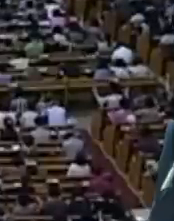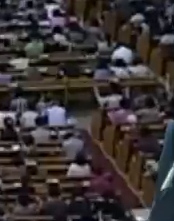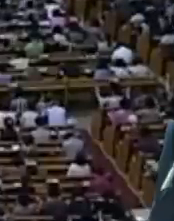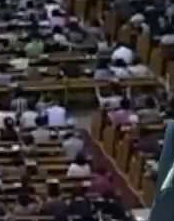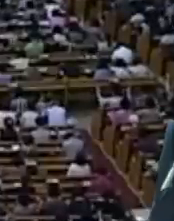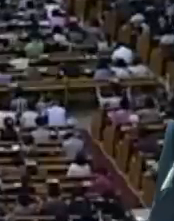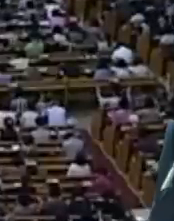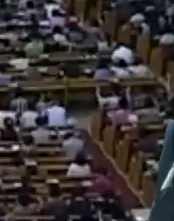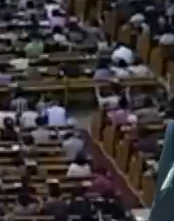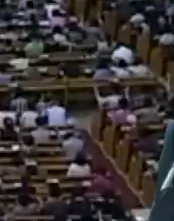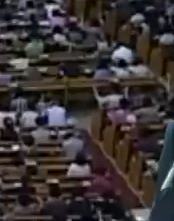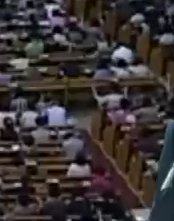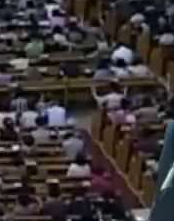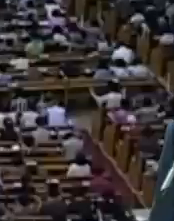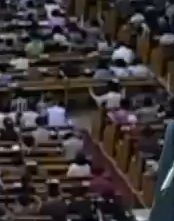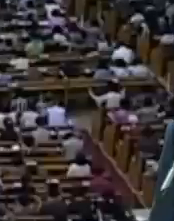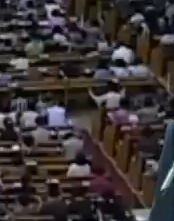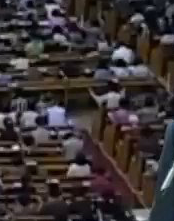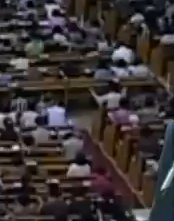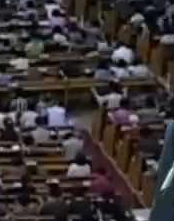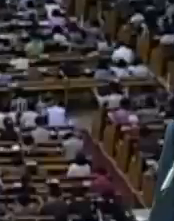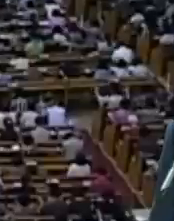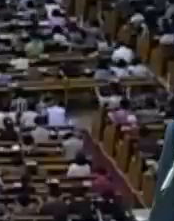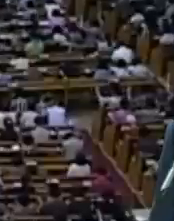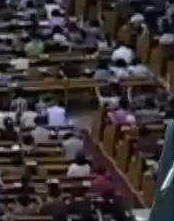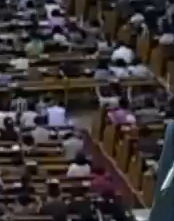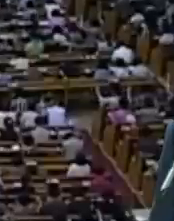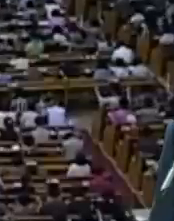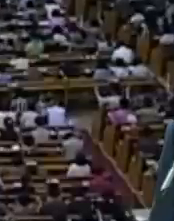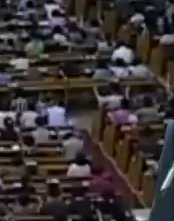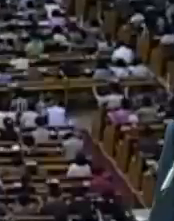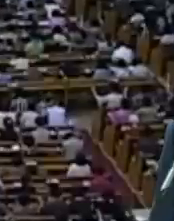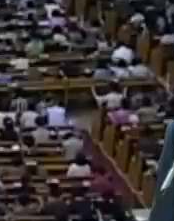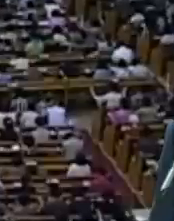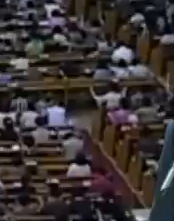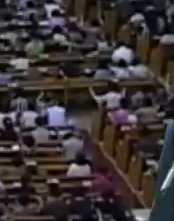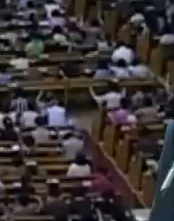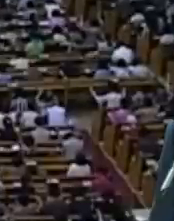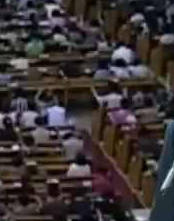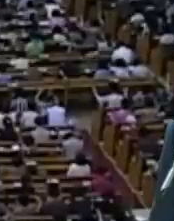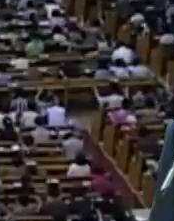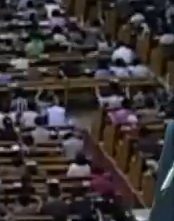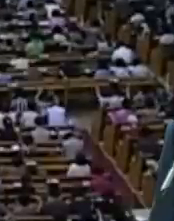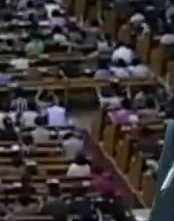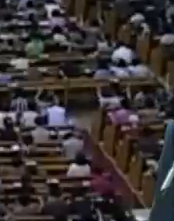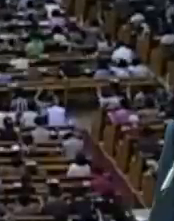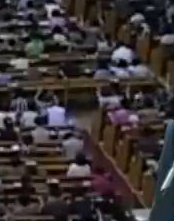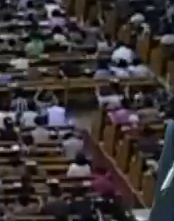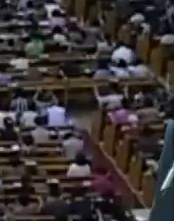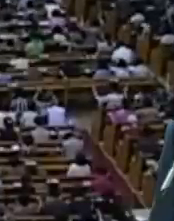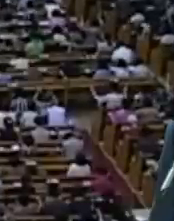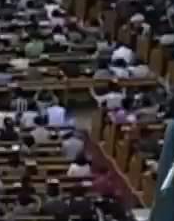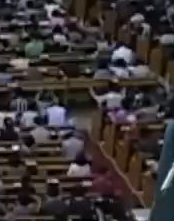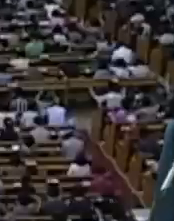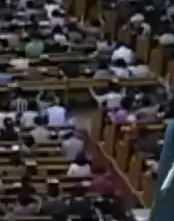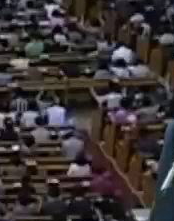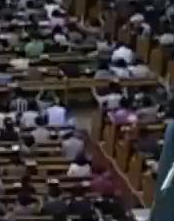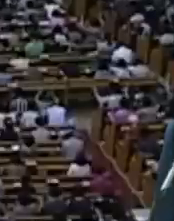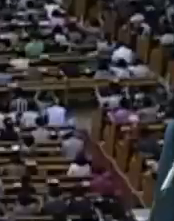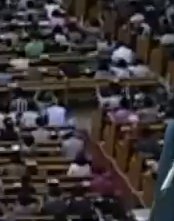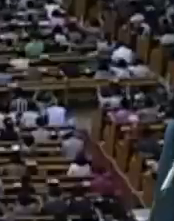주님께서 버리지 아니하시고 불러서 품어주시옵시고 보혈로 씻어주시고 성령으로 거듭나게